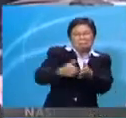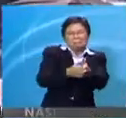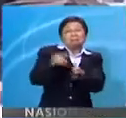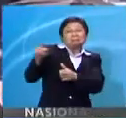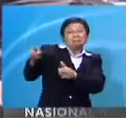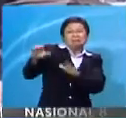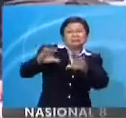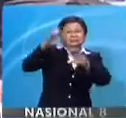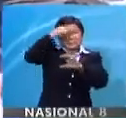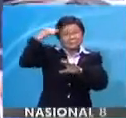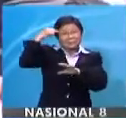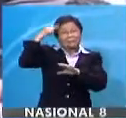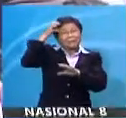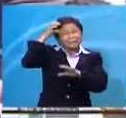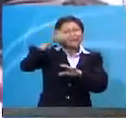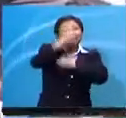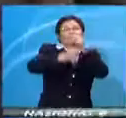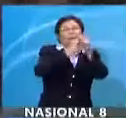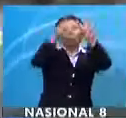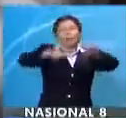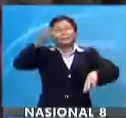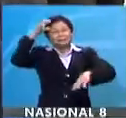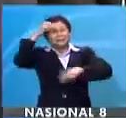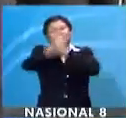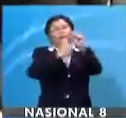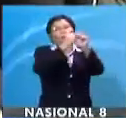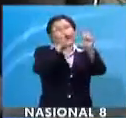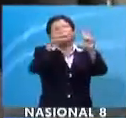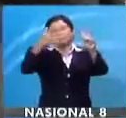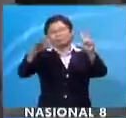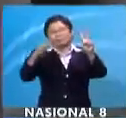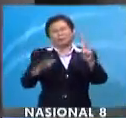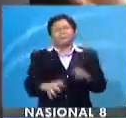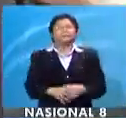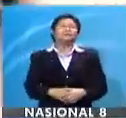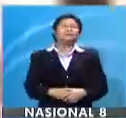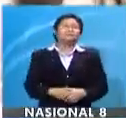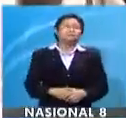inisiatif Tahun ASEAN-China 2015.